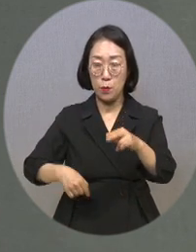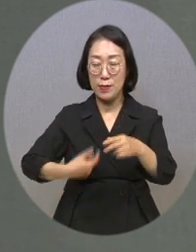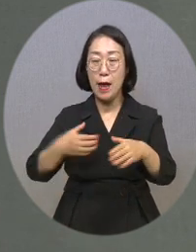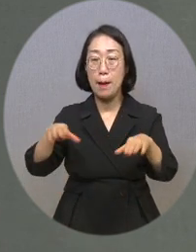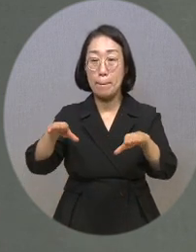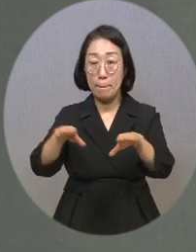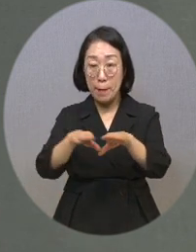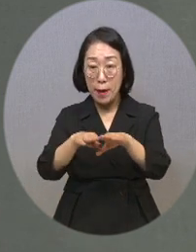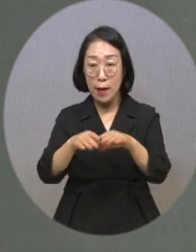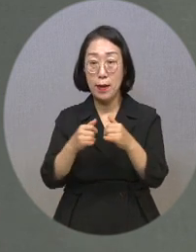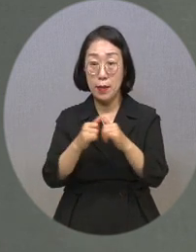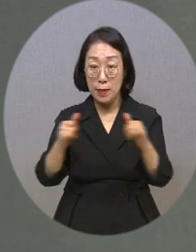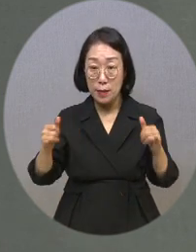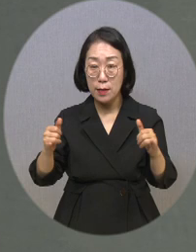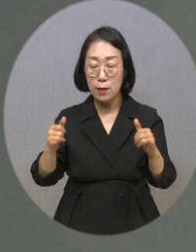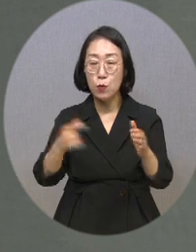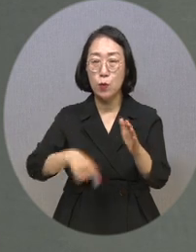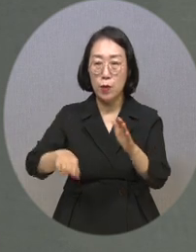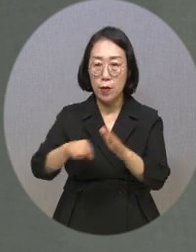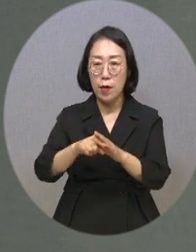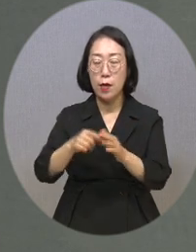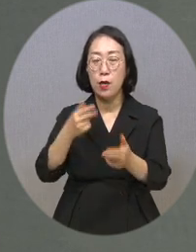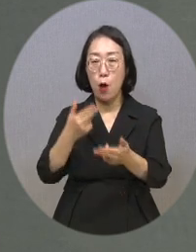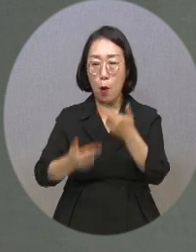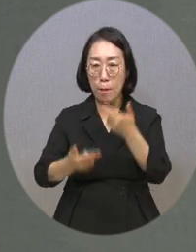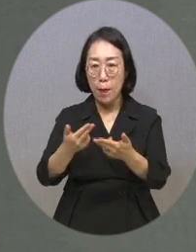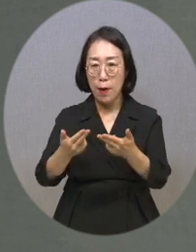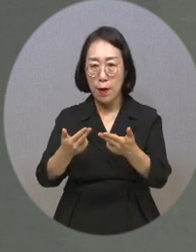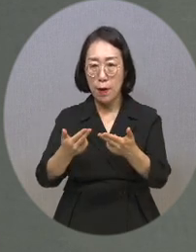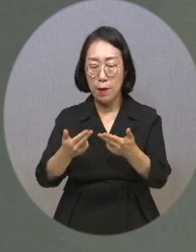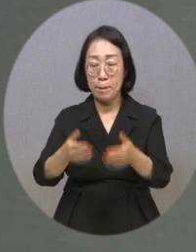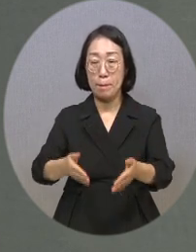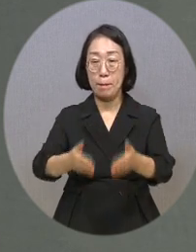자폐인들을 사랑하는 협회를 내가 본격적으로 좀